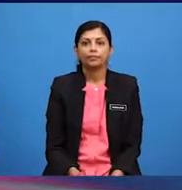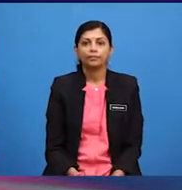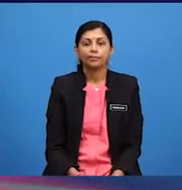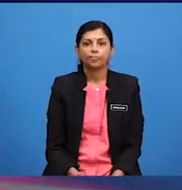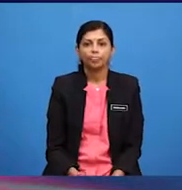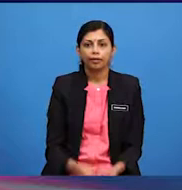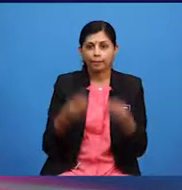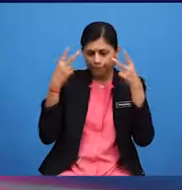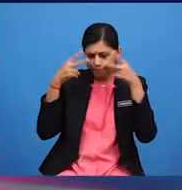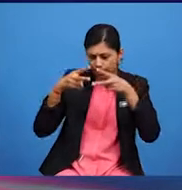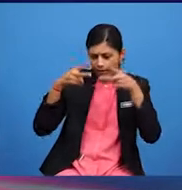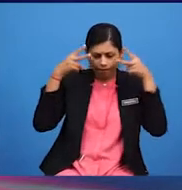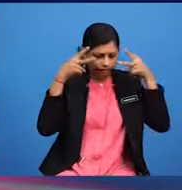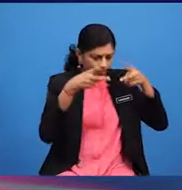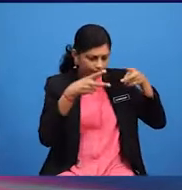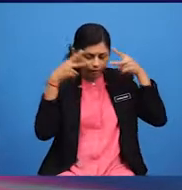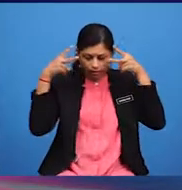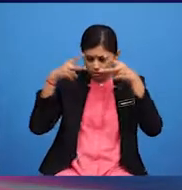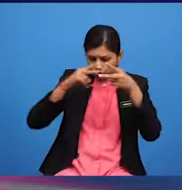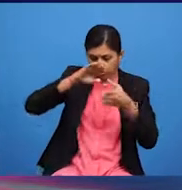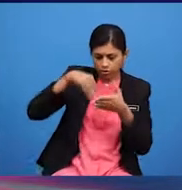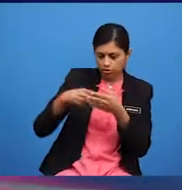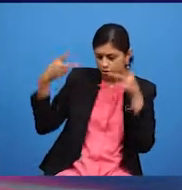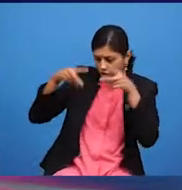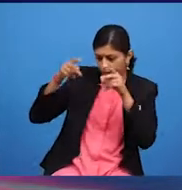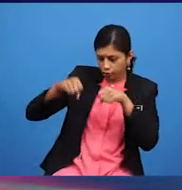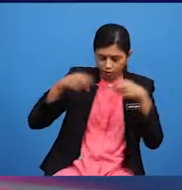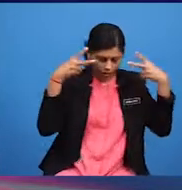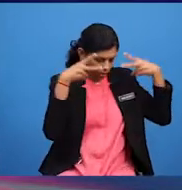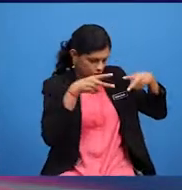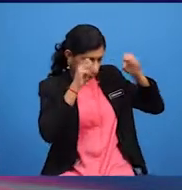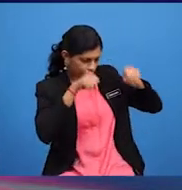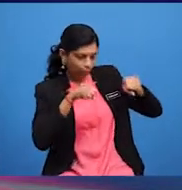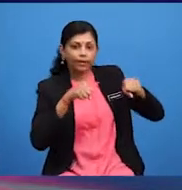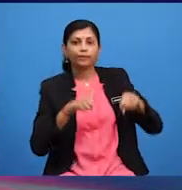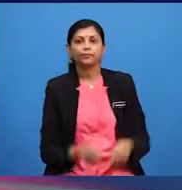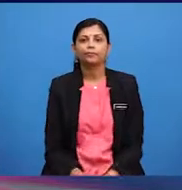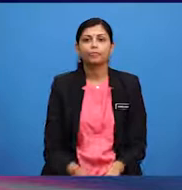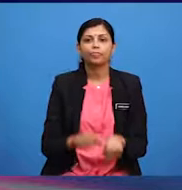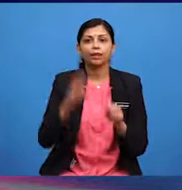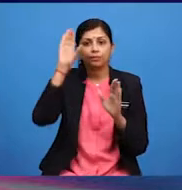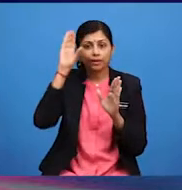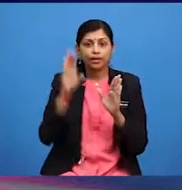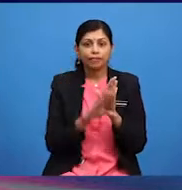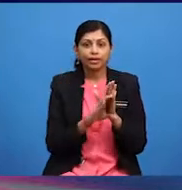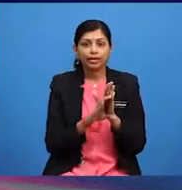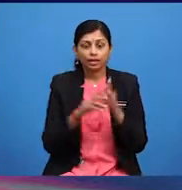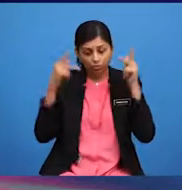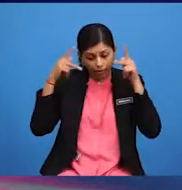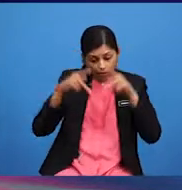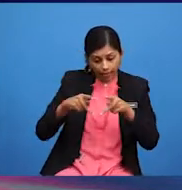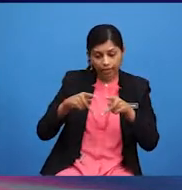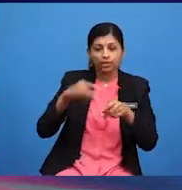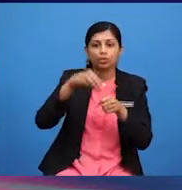yang menunjukkan keseluruhan sesuatu pandangan objek yang menggambarkan